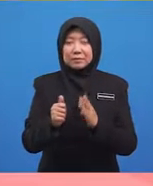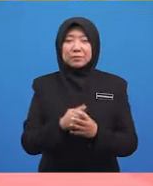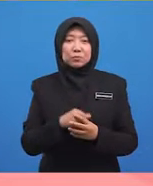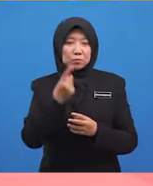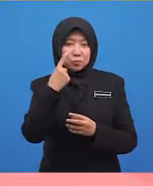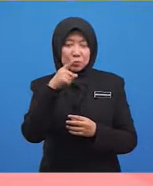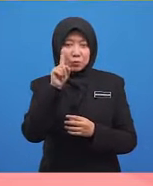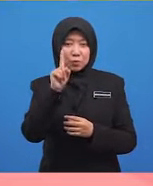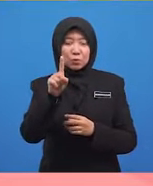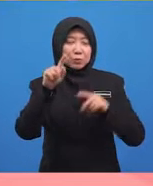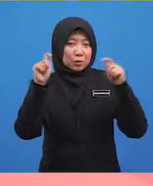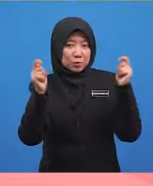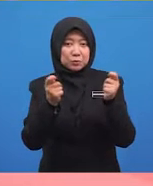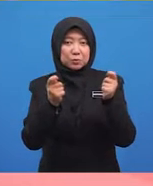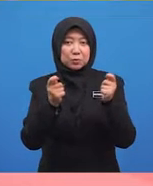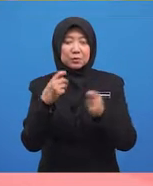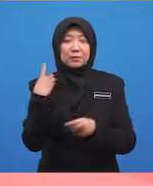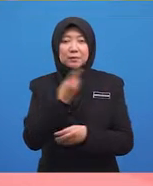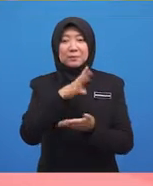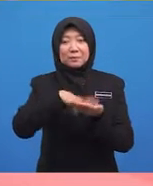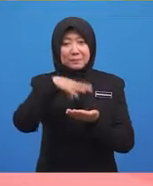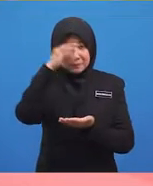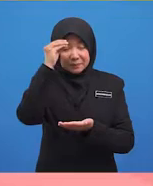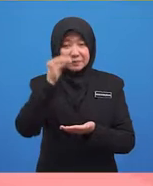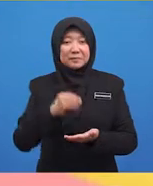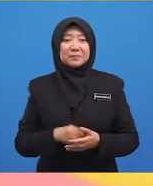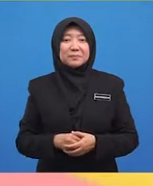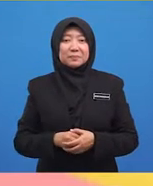menguasai sesuatu tajuk yang dipelajari.